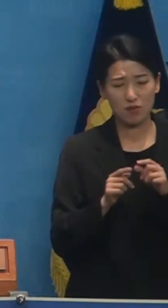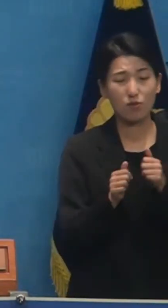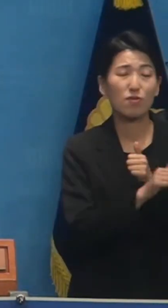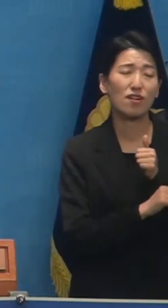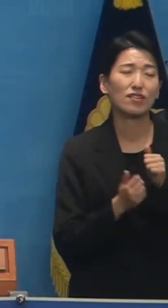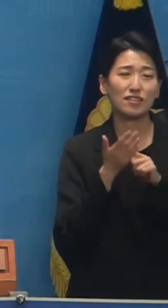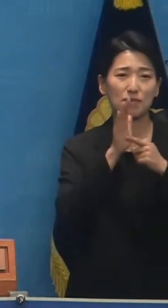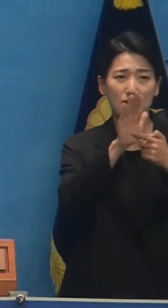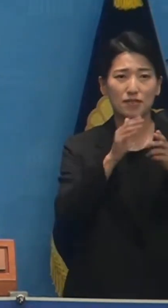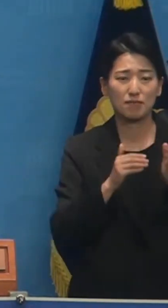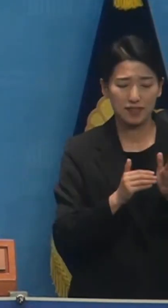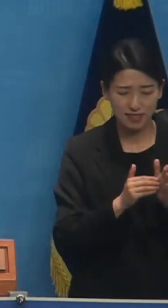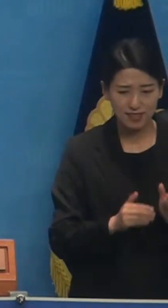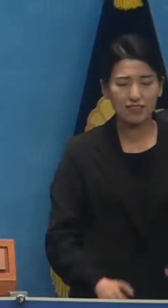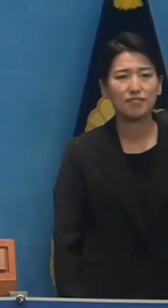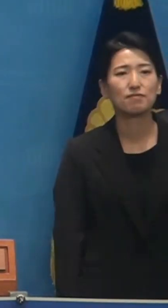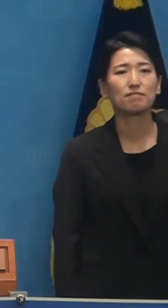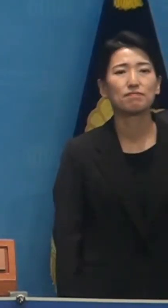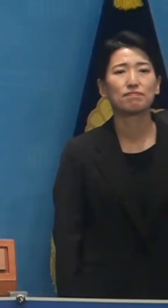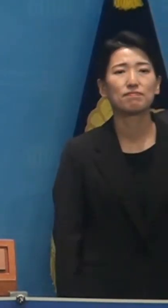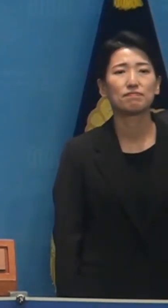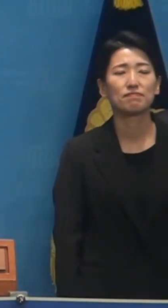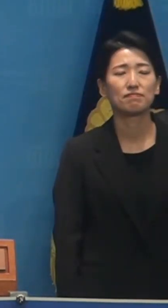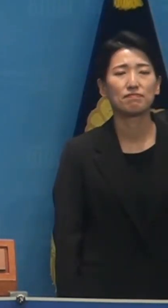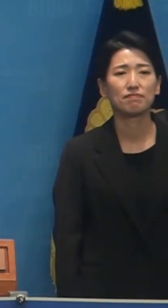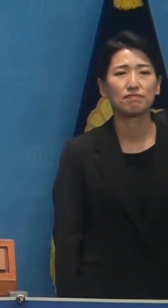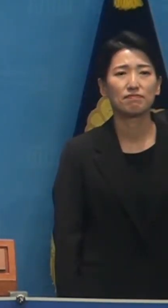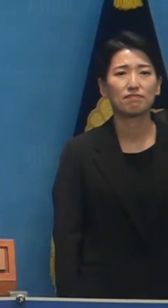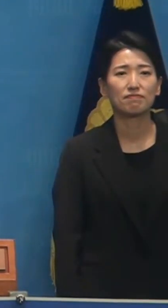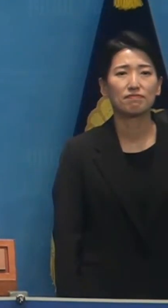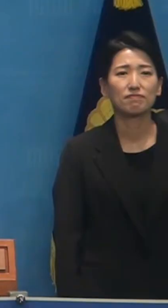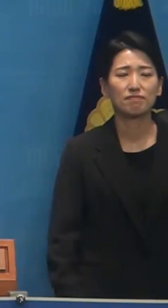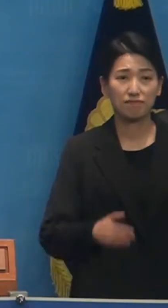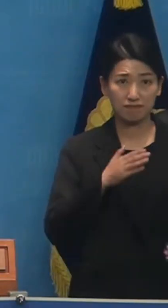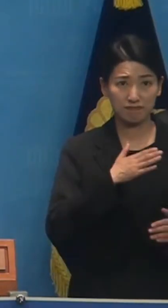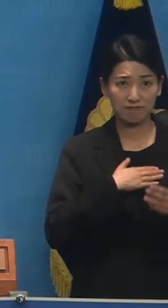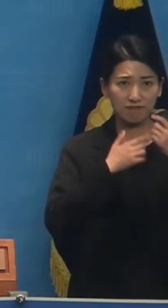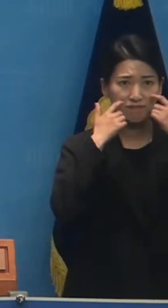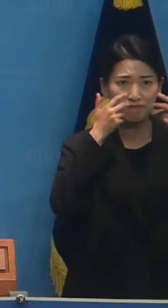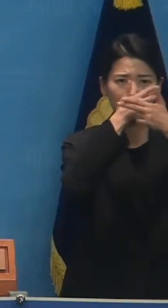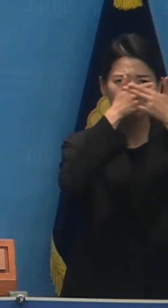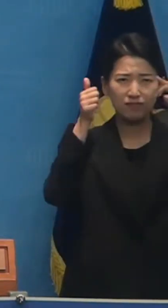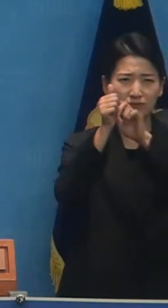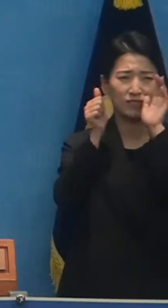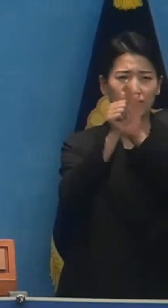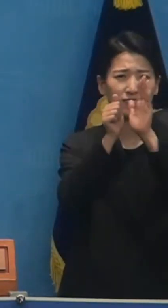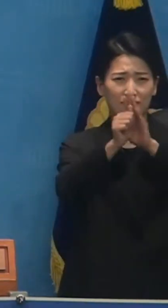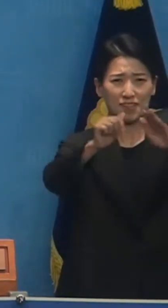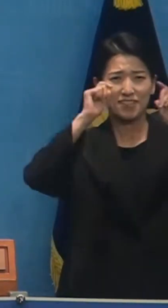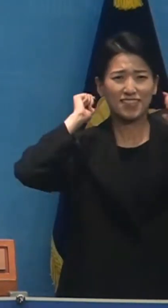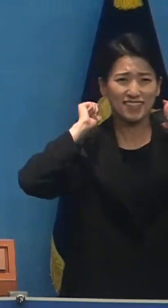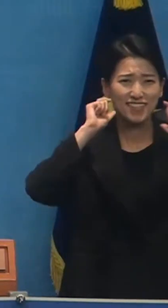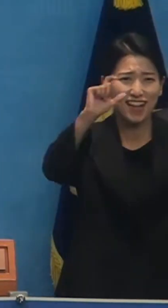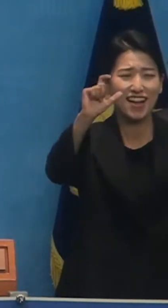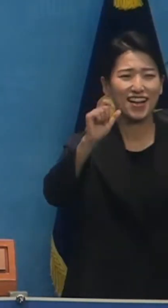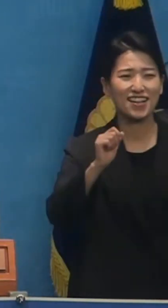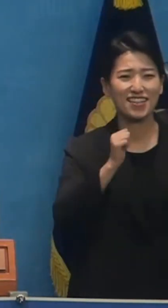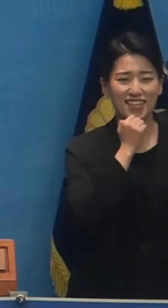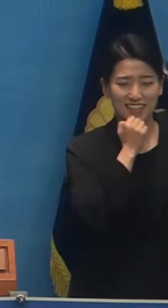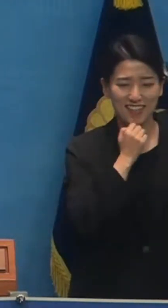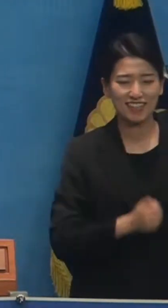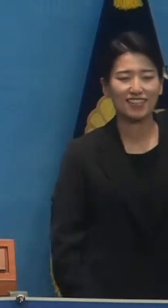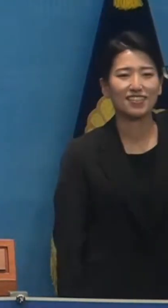말씀드렸습니다. 그리고 이재명 후보의 지지를 선언합니다.